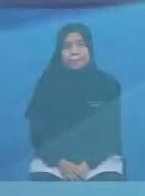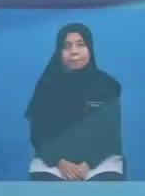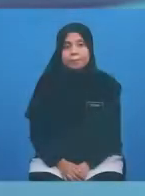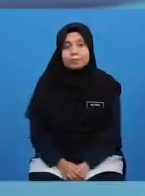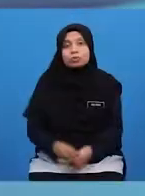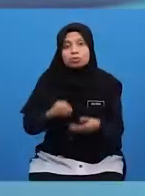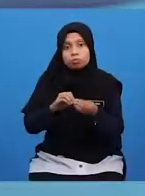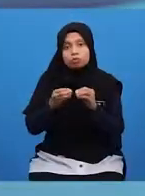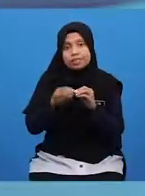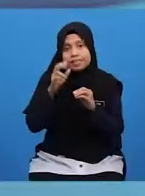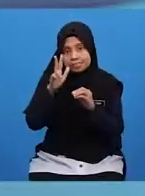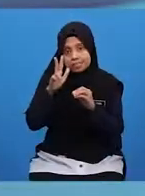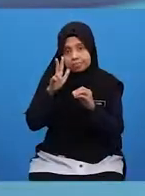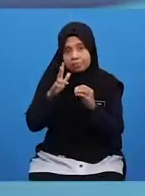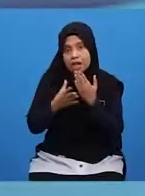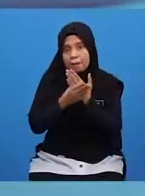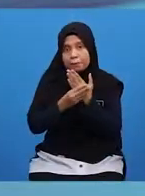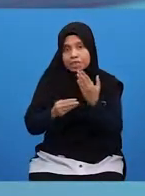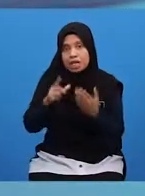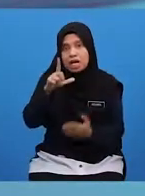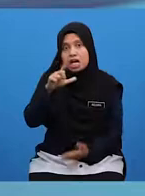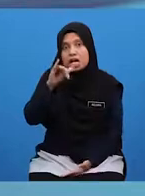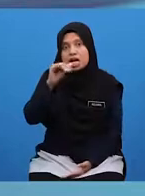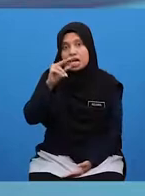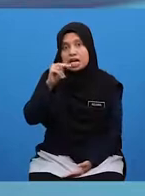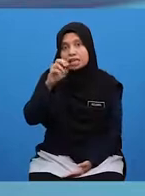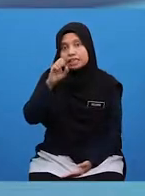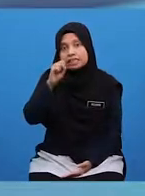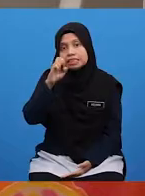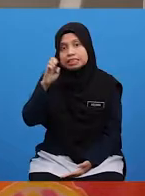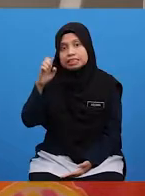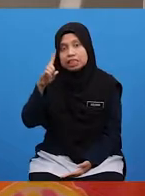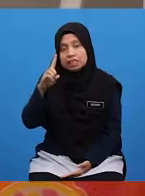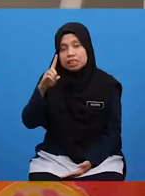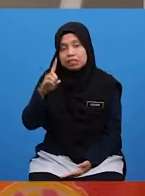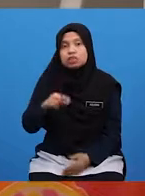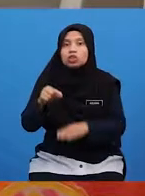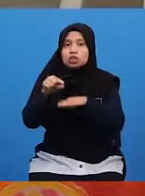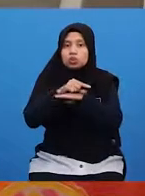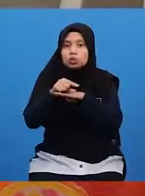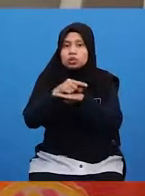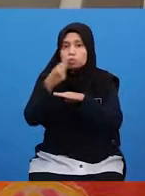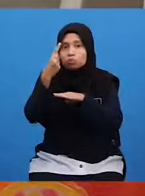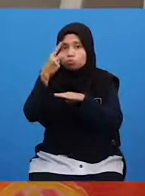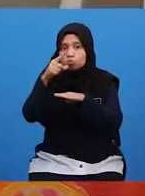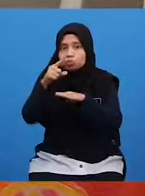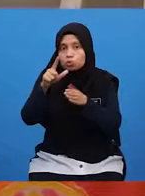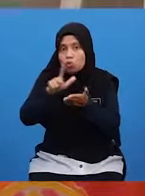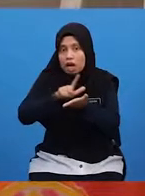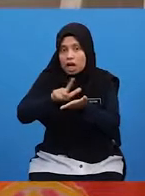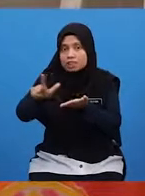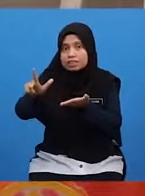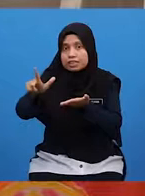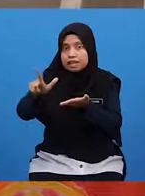Bahan ketiga ialah minyak linsin atau minyak masak. Minyak ini digunakan untuk melancarkan